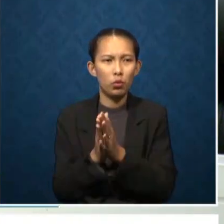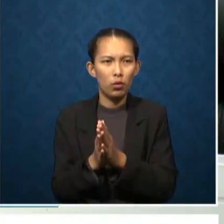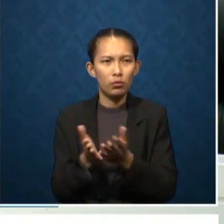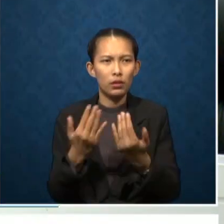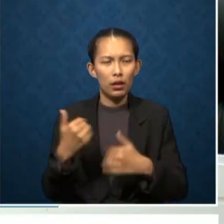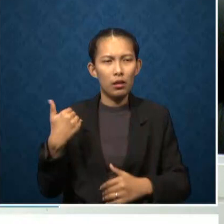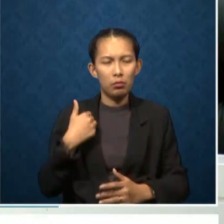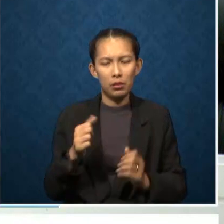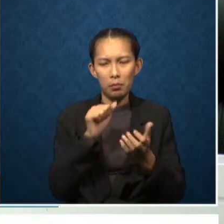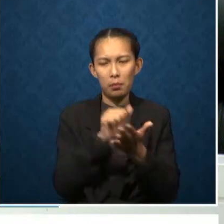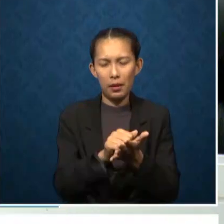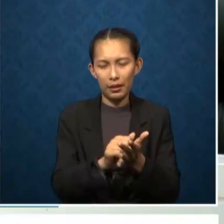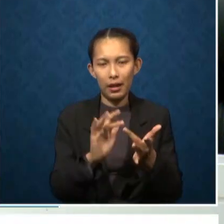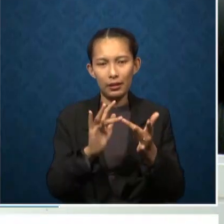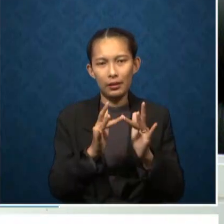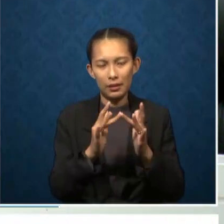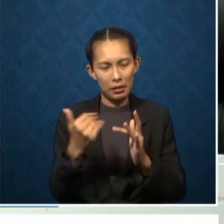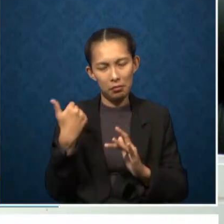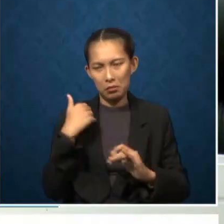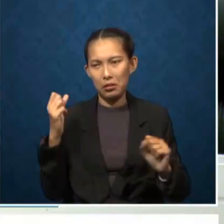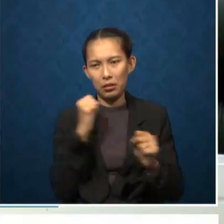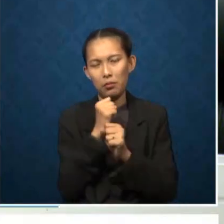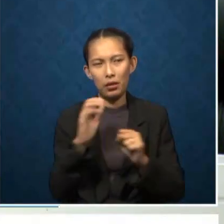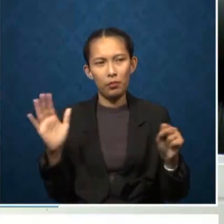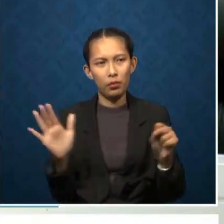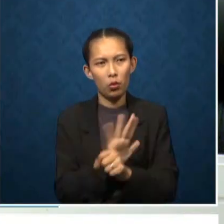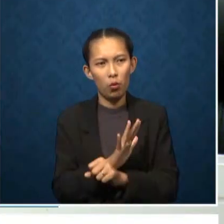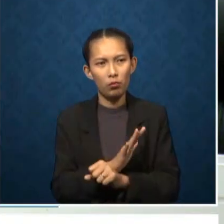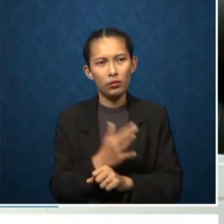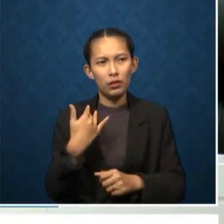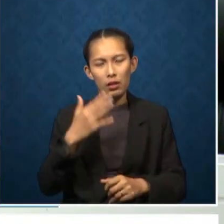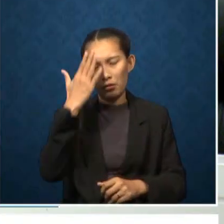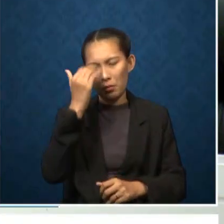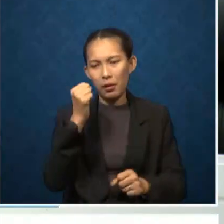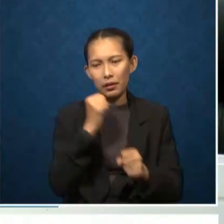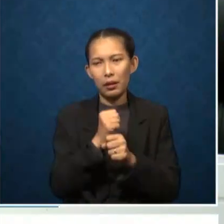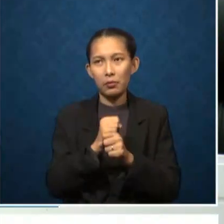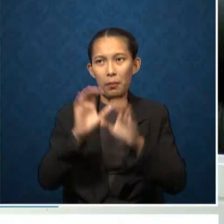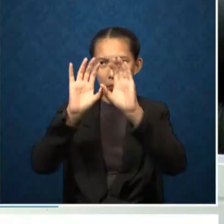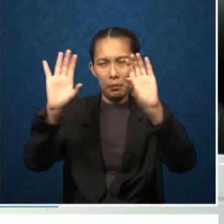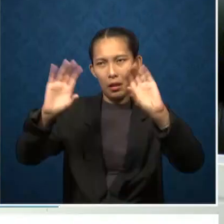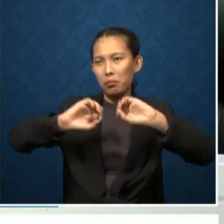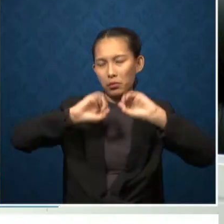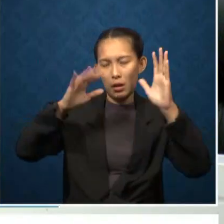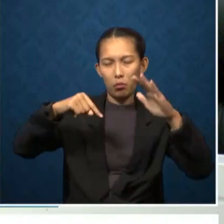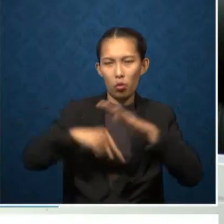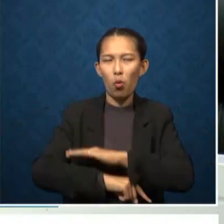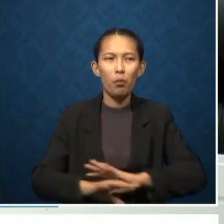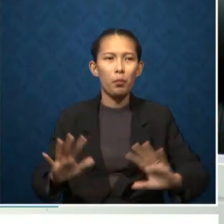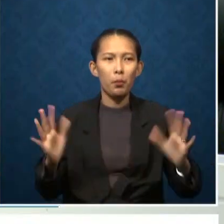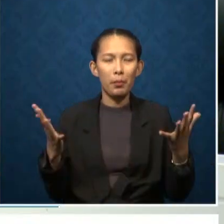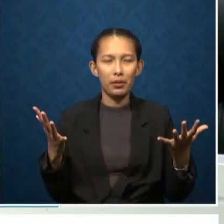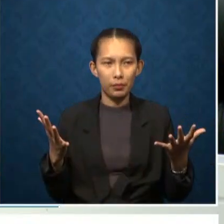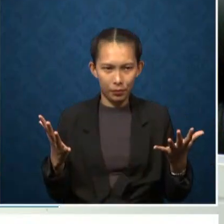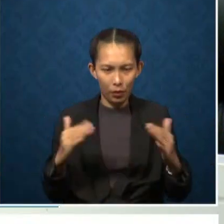ของ e-service เรื่องของ digital government นะคะซึ่งจะทำให้การทำงานของภาครัฐมีความโปร่งใสและก็ลดโอกาสนะฮะในเกิดการทุจ